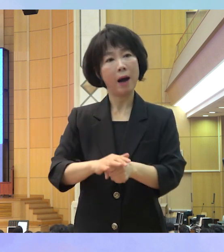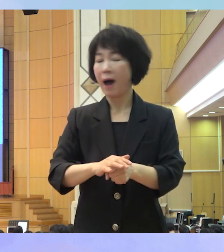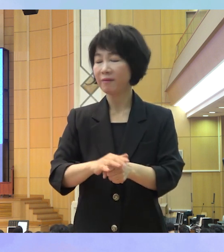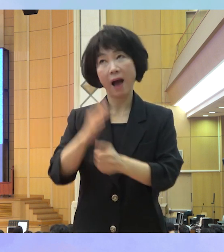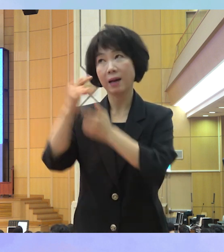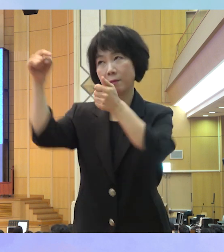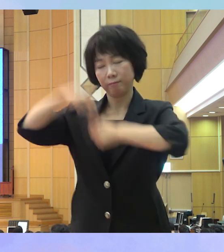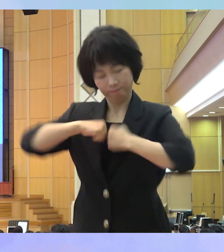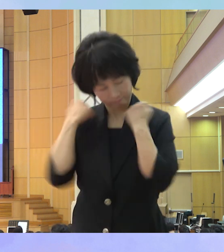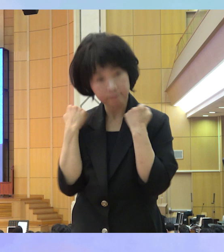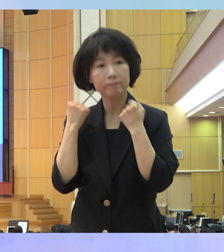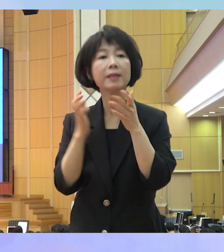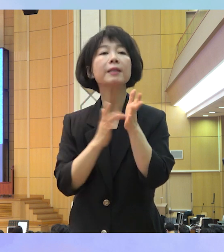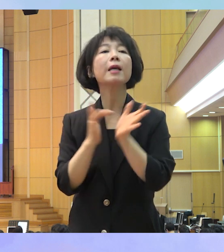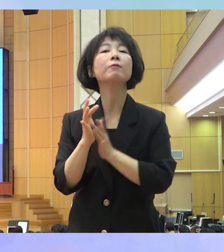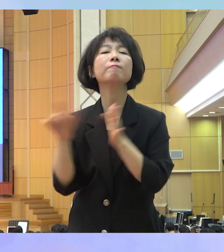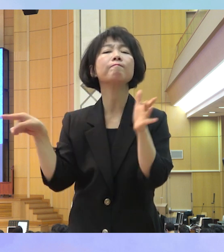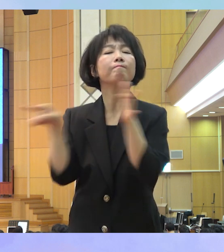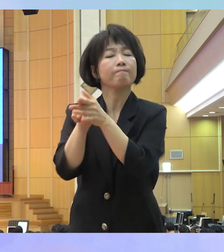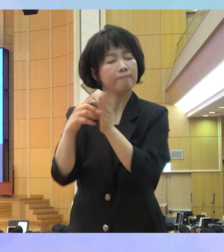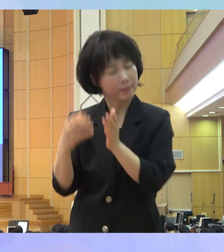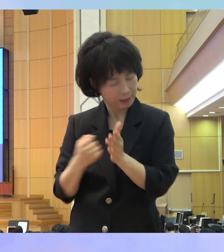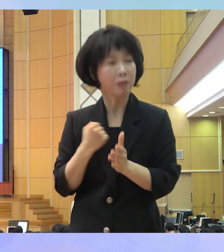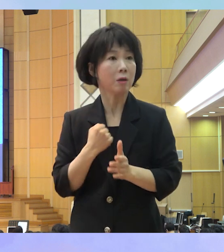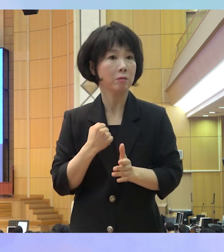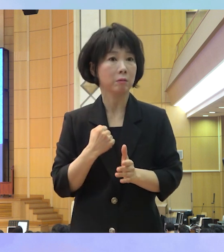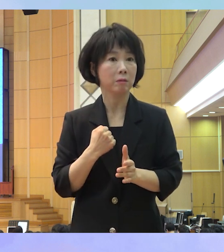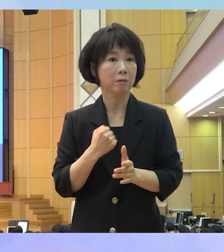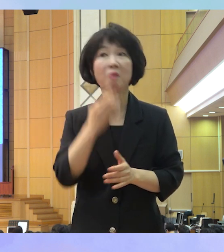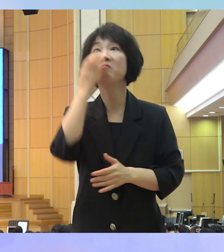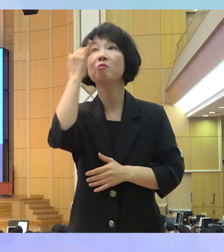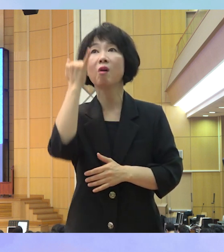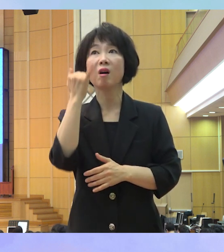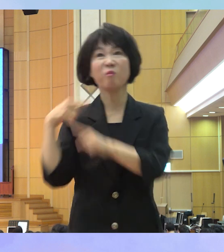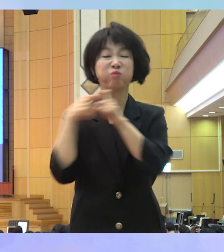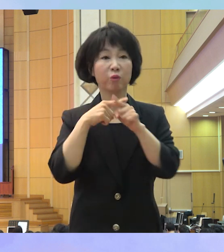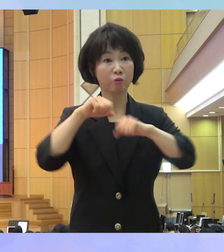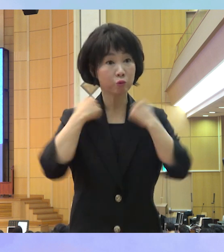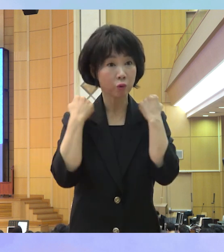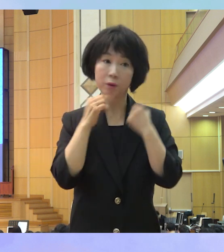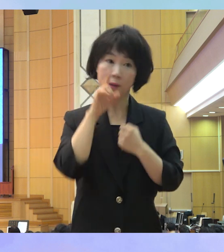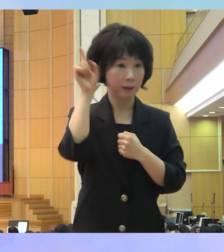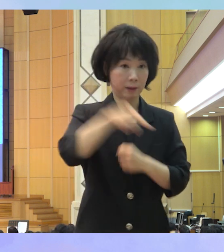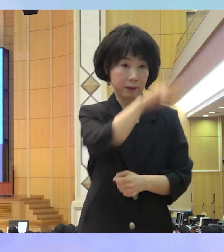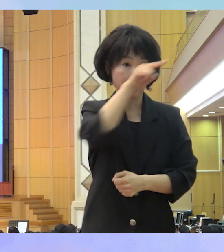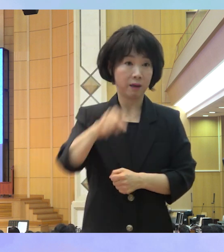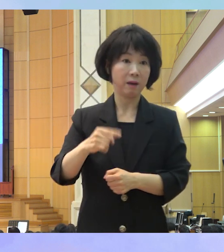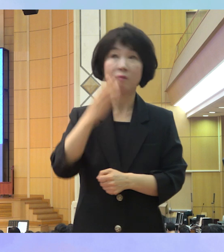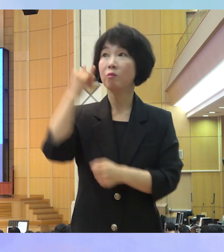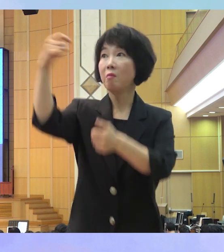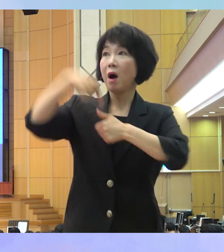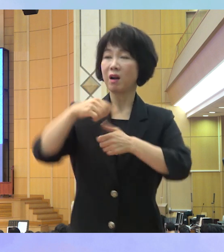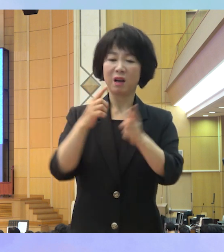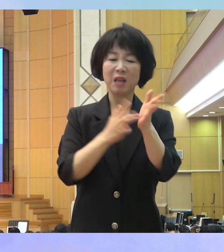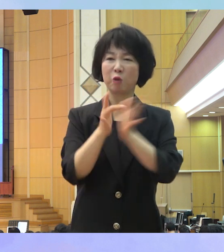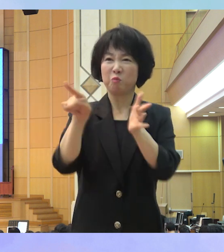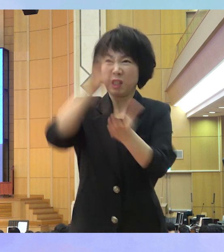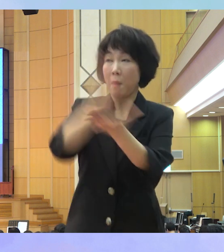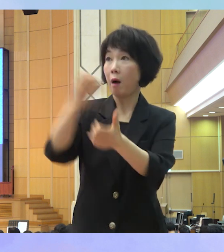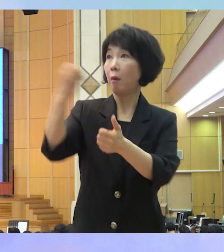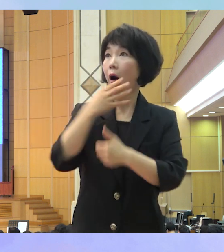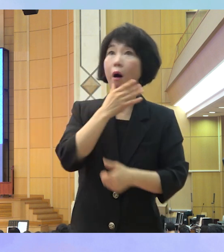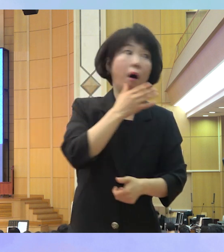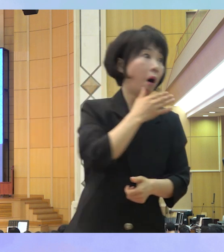어디 안에서 순종하라? 주 안에서 순종하라는 거예요. 주 안에서. 주 안에서. 부모님이 하신